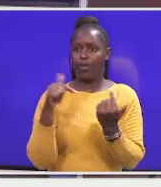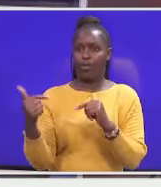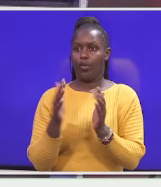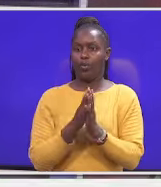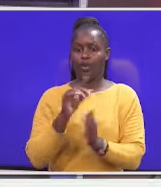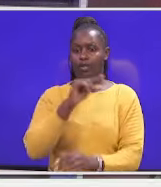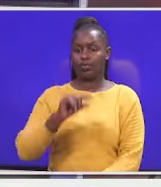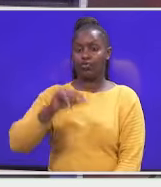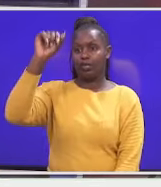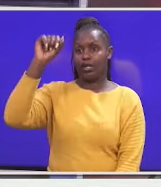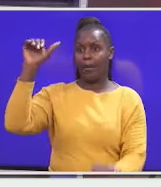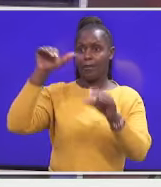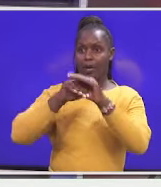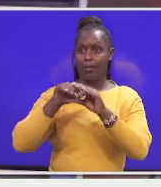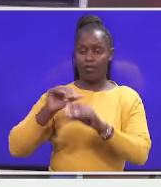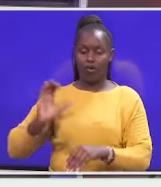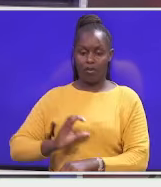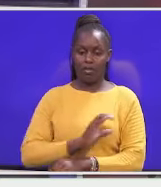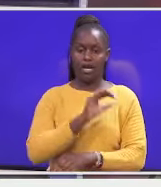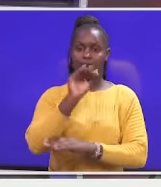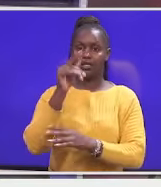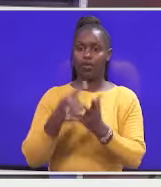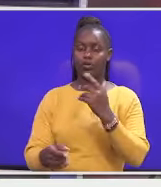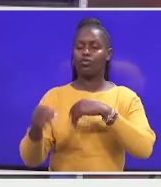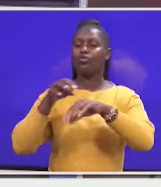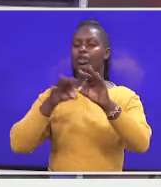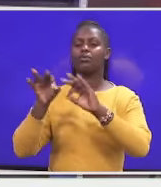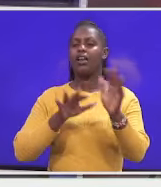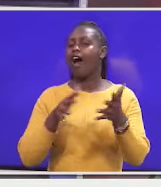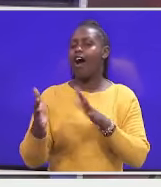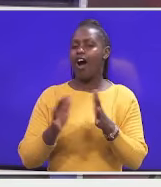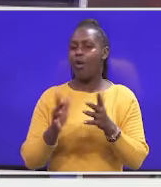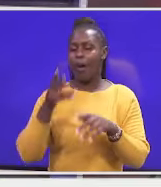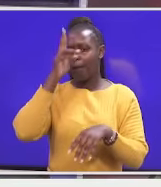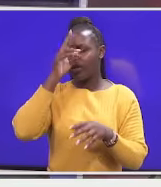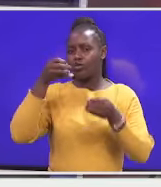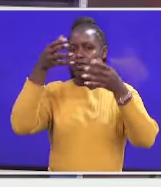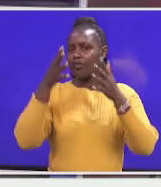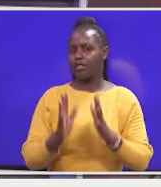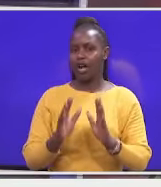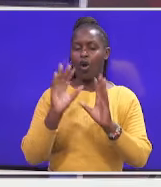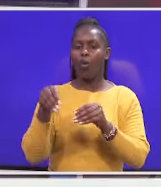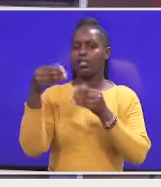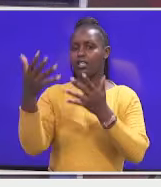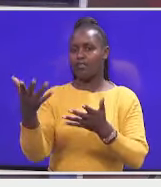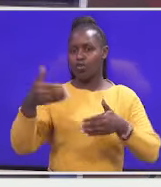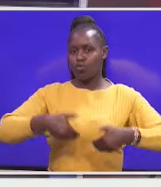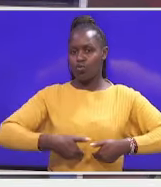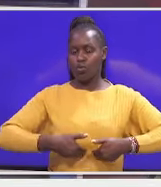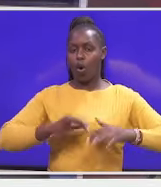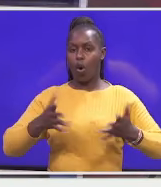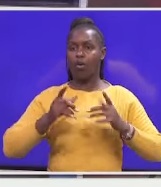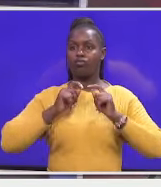Z. Wanachama wa kamati hiyo walimtaka kueleza ni vipi maafisa wa polisi waliwakabili vijana ama